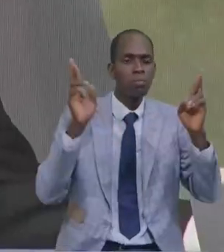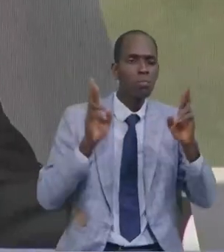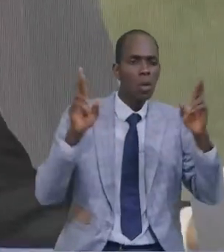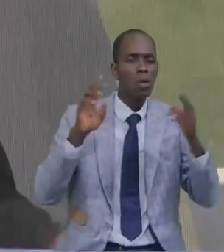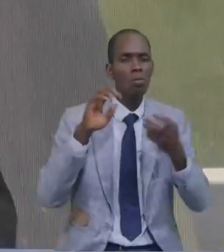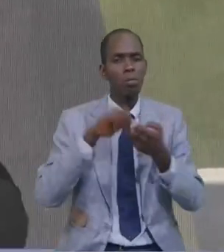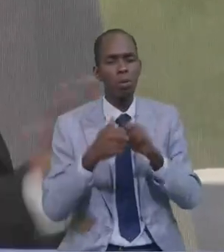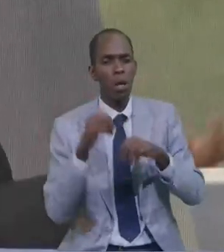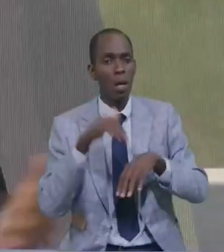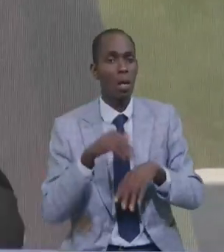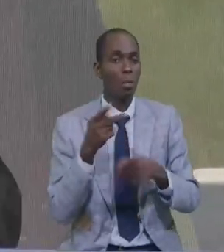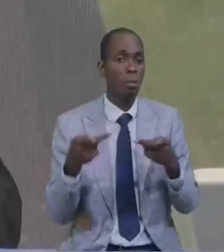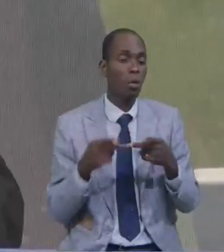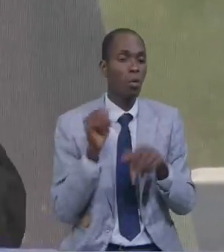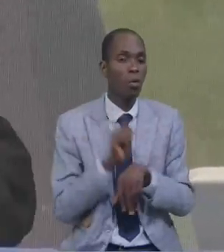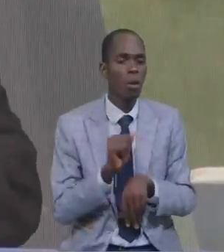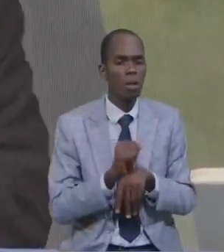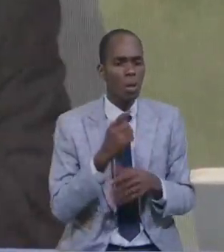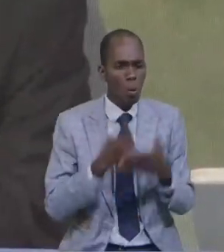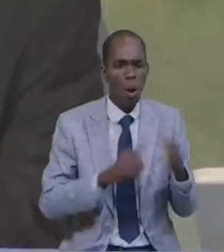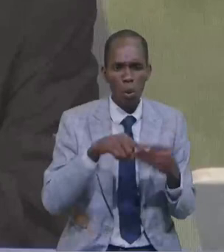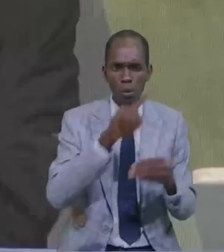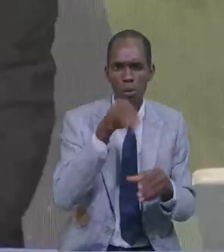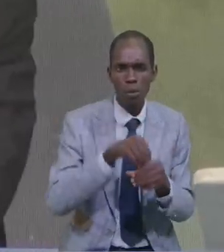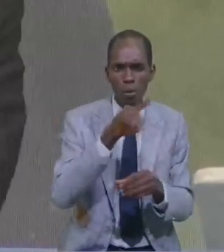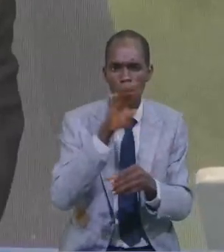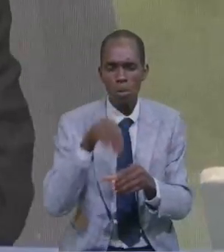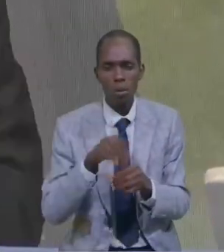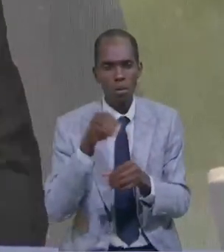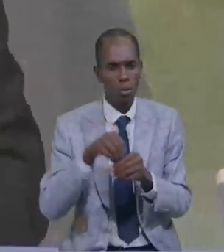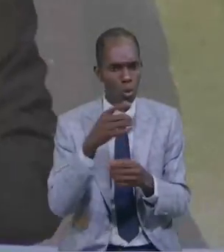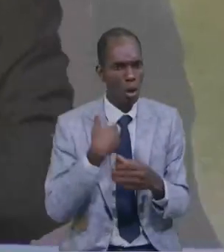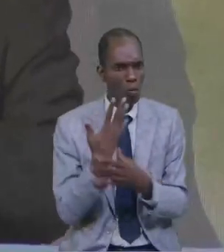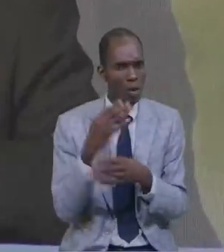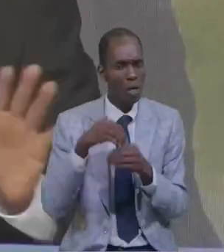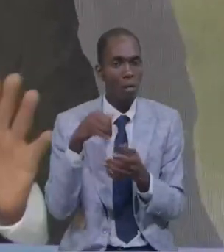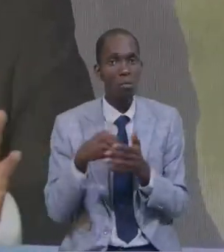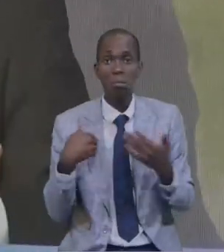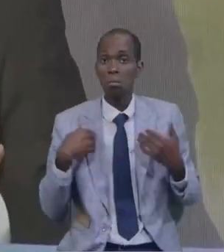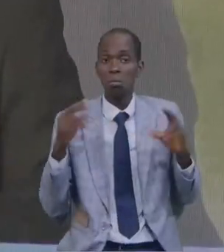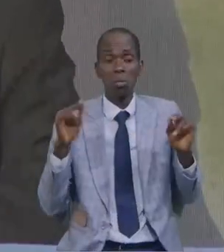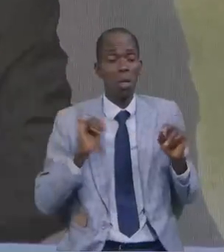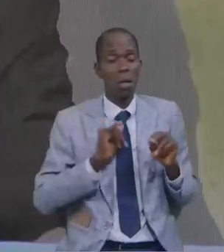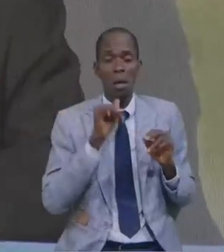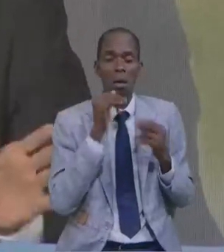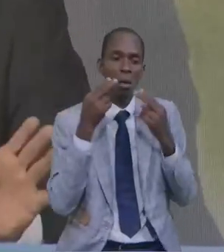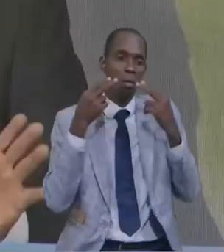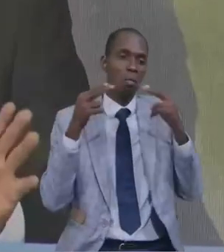je suis innocent. Je suis maintenant enfant de Dieu. Je ne cause plus de problèmes.